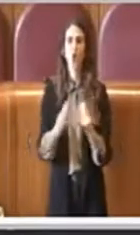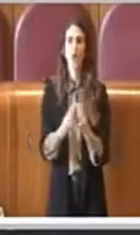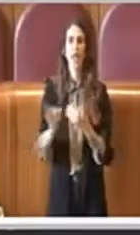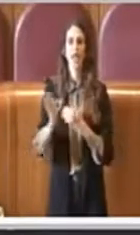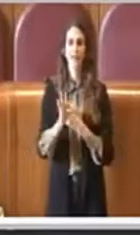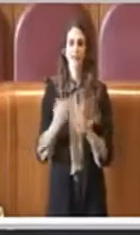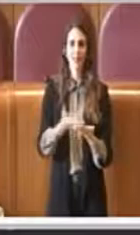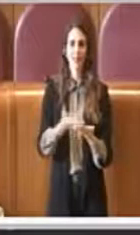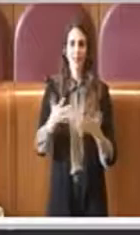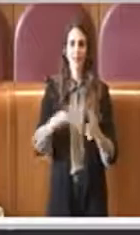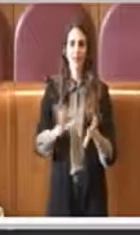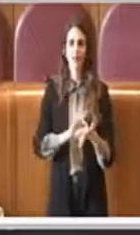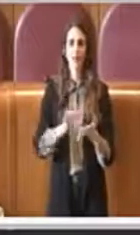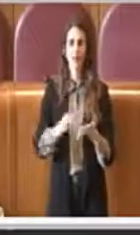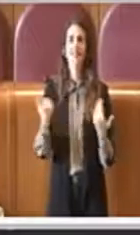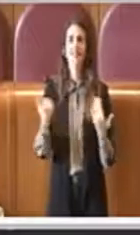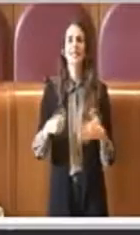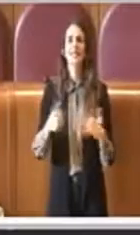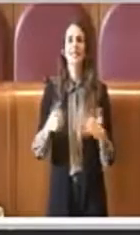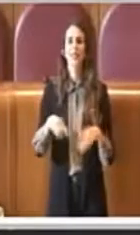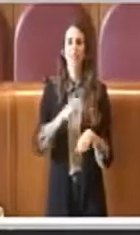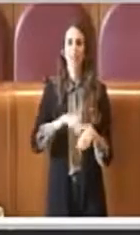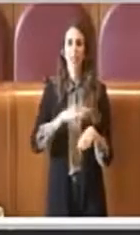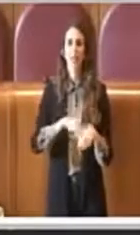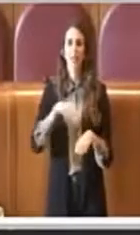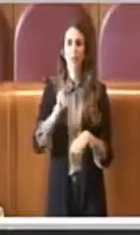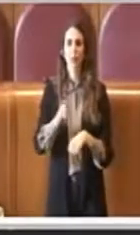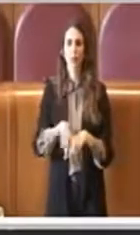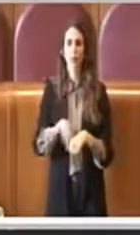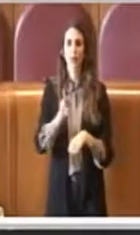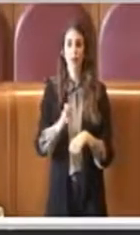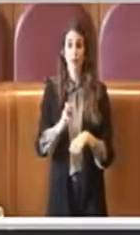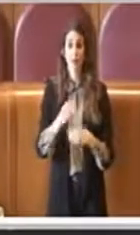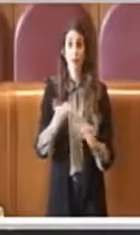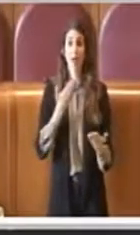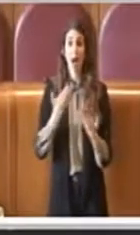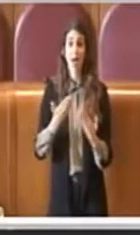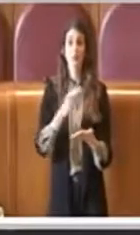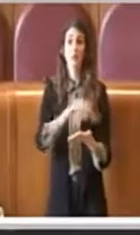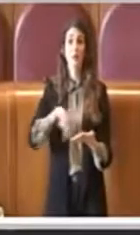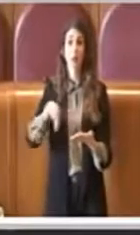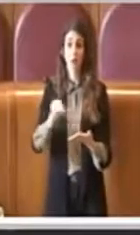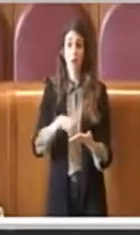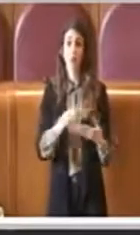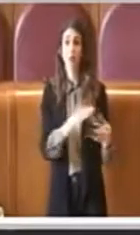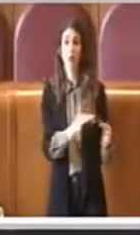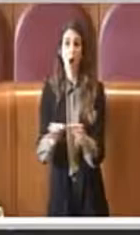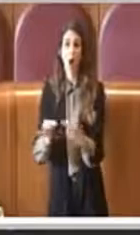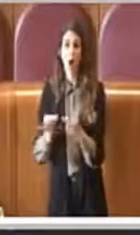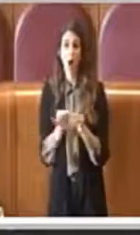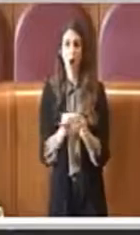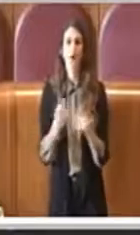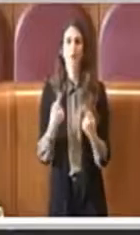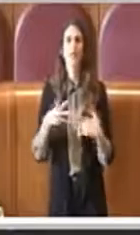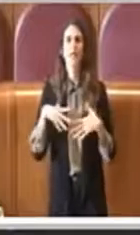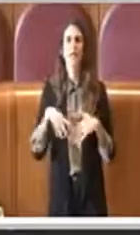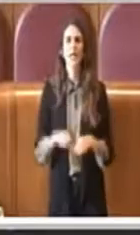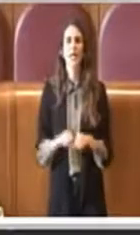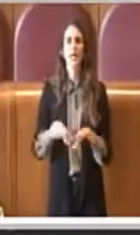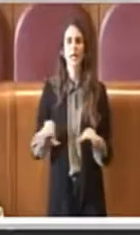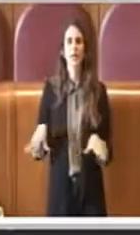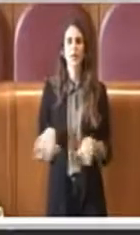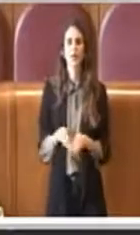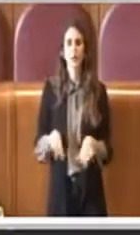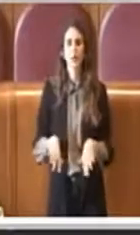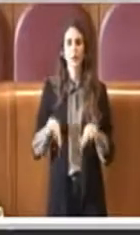settembre del 2020, votata favorevole. In maniera favorevole dall'Assemblea Capitolina, che quindi ha impegnato la Giunta a sospendere